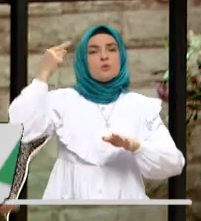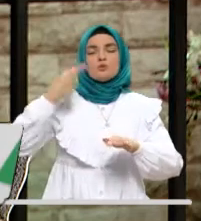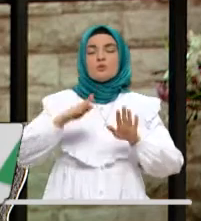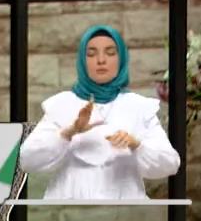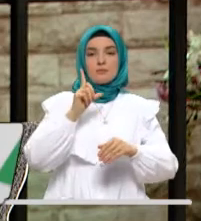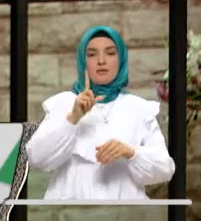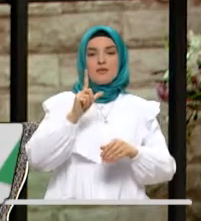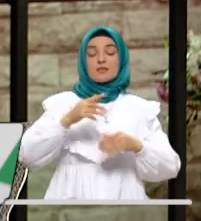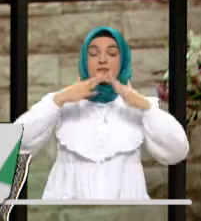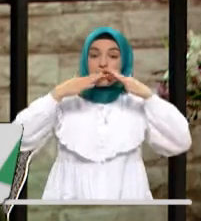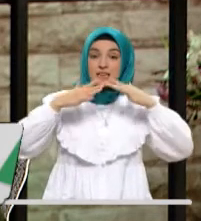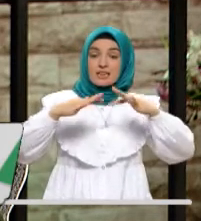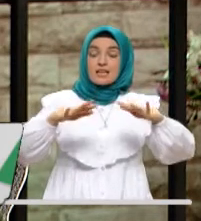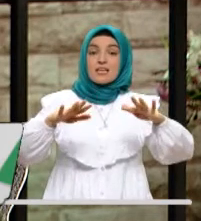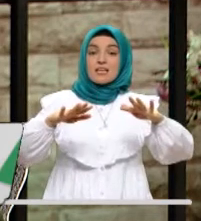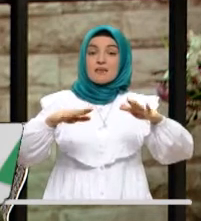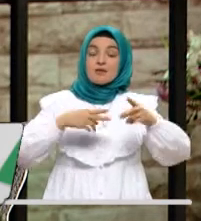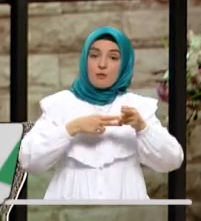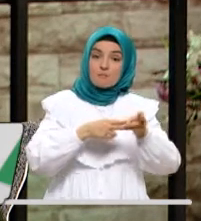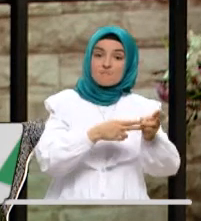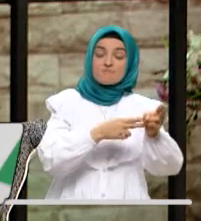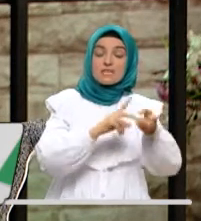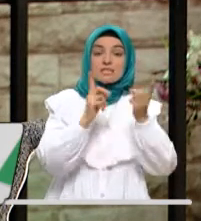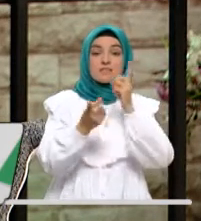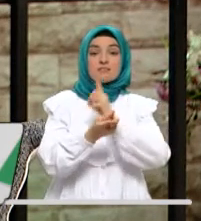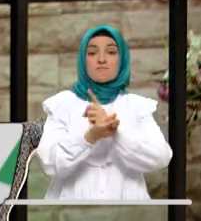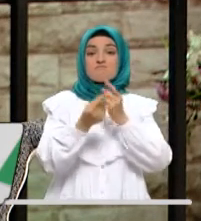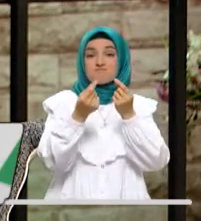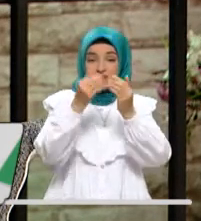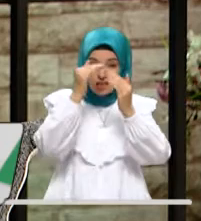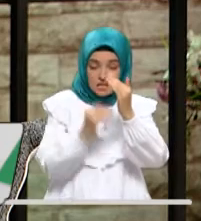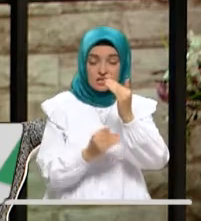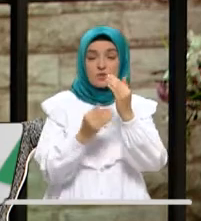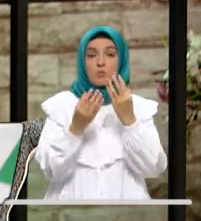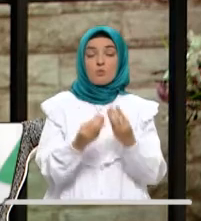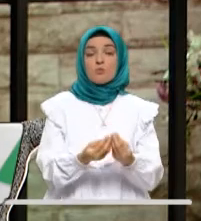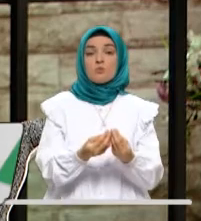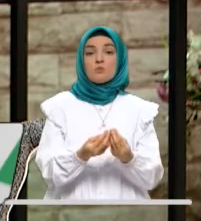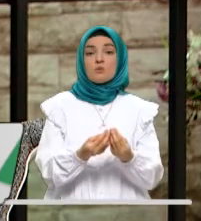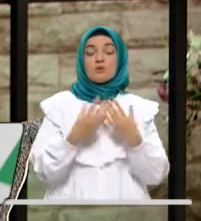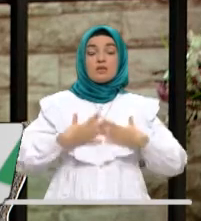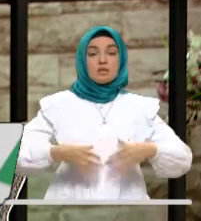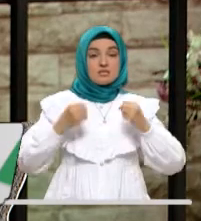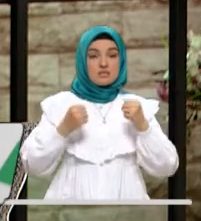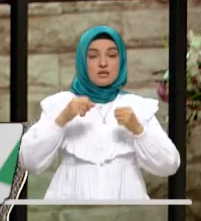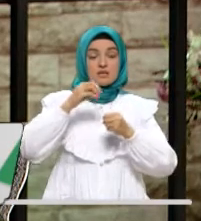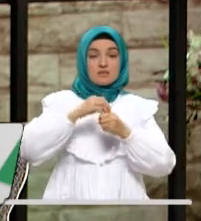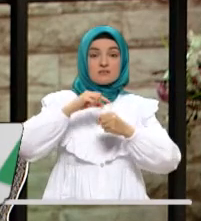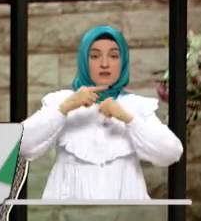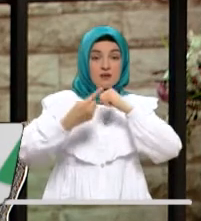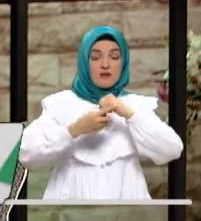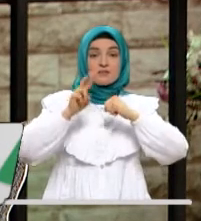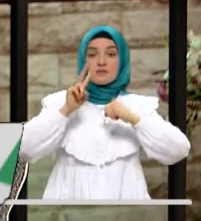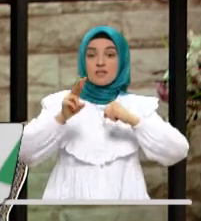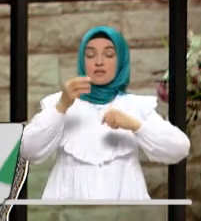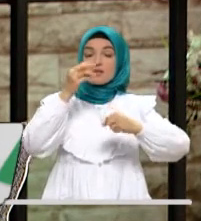gibi denizlerimizde balık çeşidimiz kalmadı ve hani sağlık için haftada iki kere balık yiyelim diyoruz. Ama nasıl bir balık